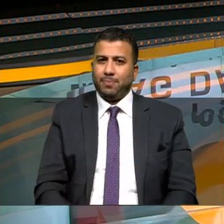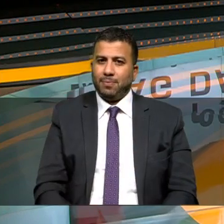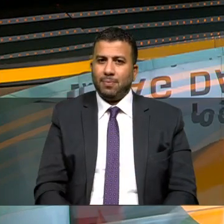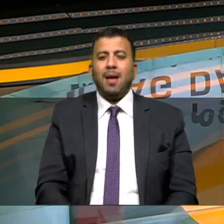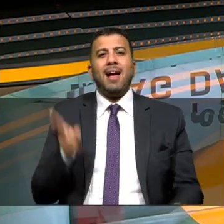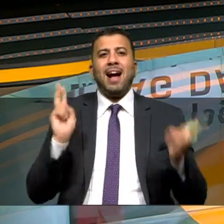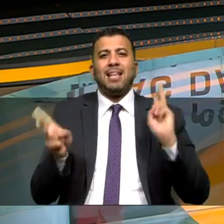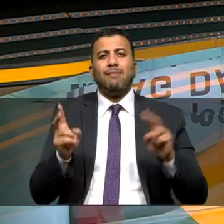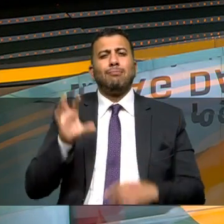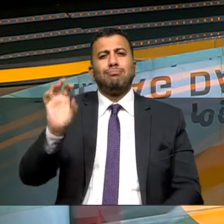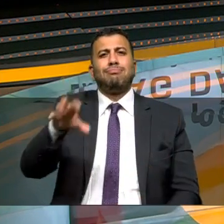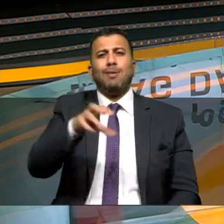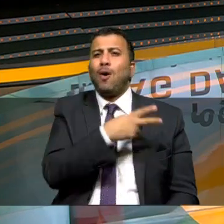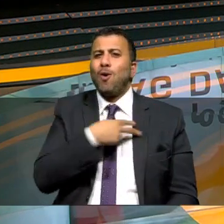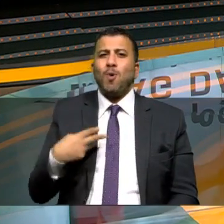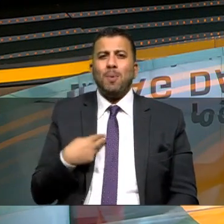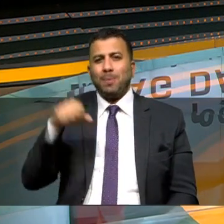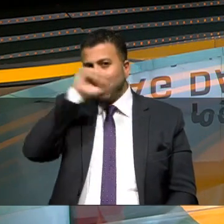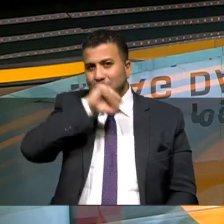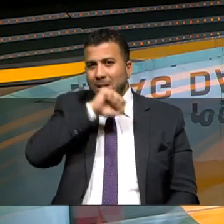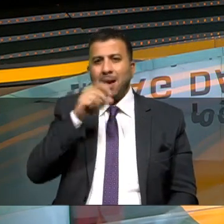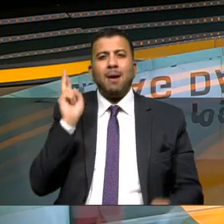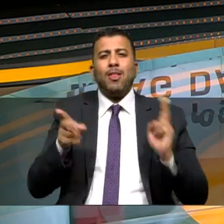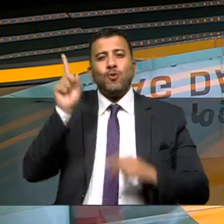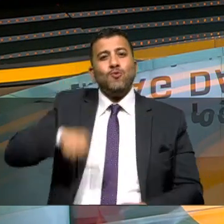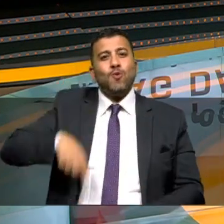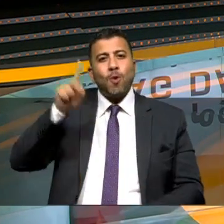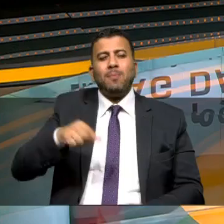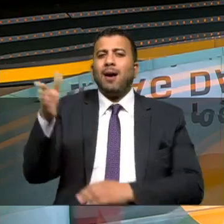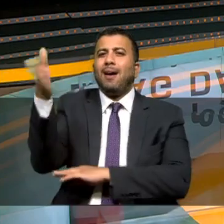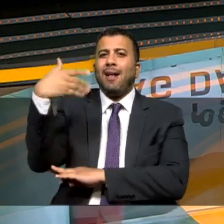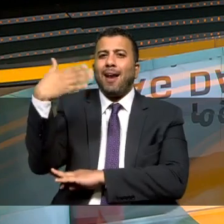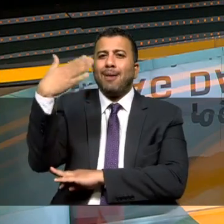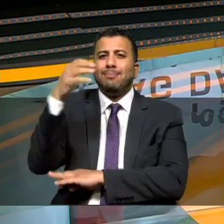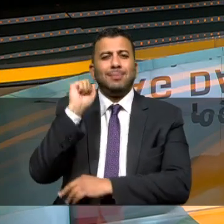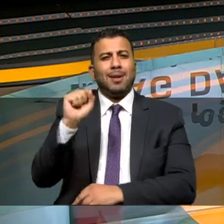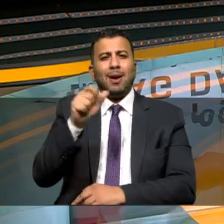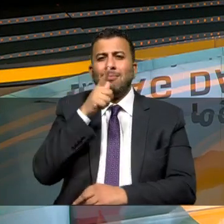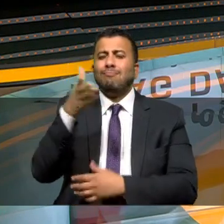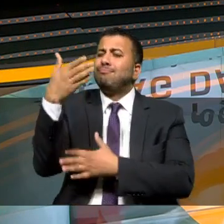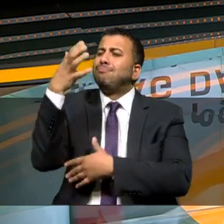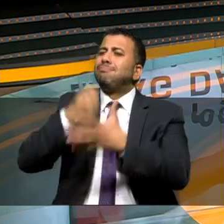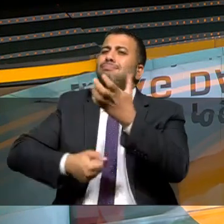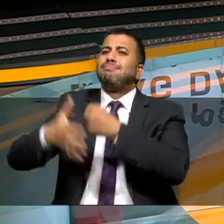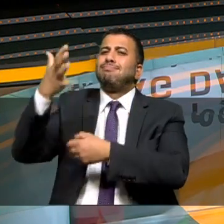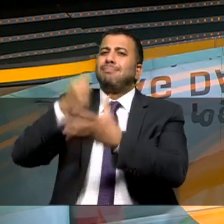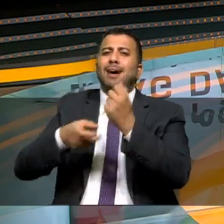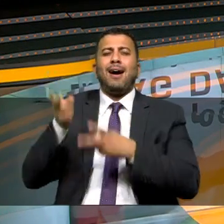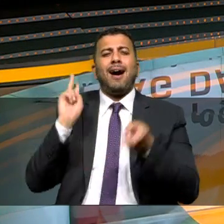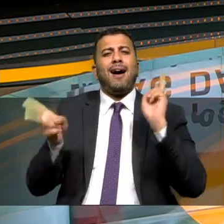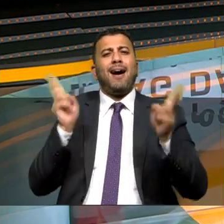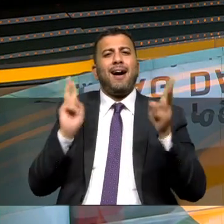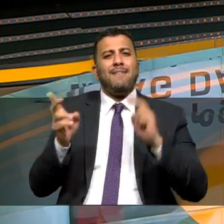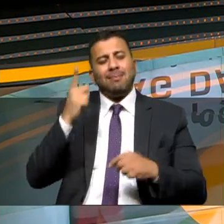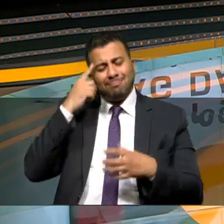كذلك احتفلت مختلف الجهات الحكومية بإمارة الشارقة بهذا اليوم عبر رفع علم الدولة على سواريها، والذي